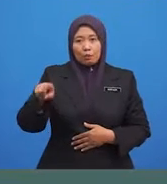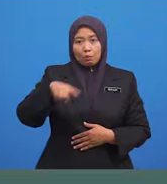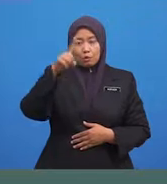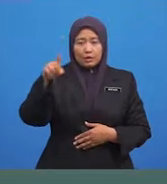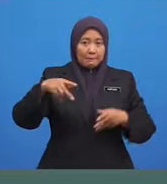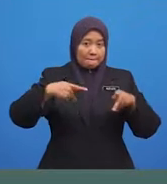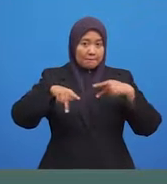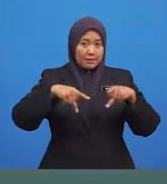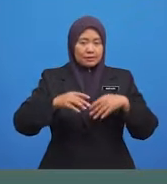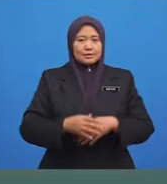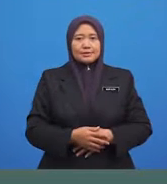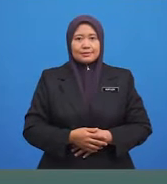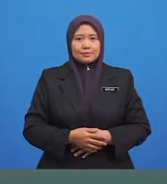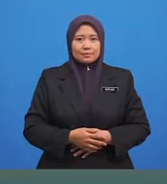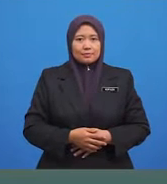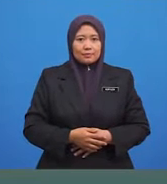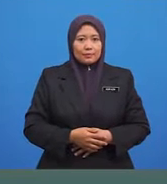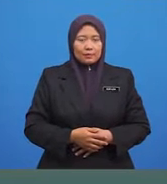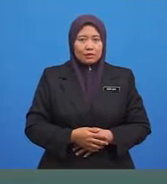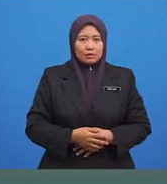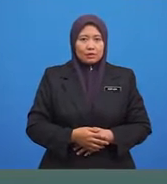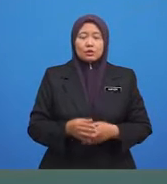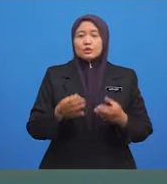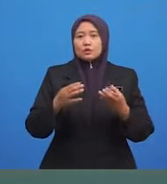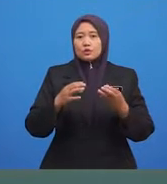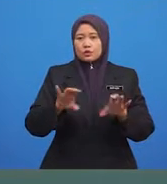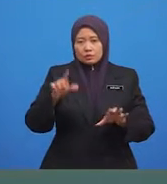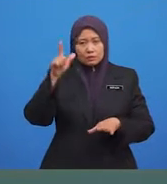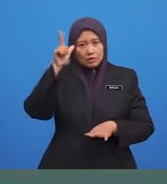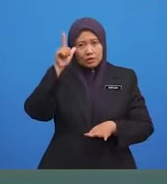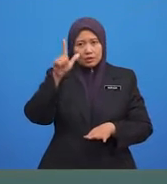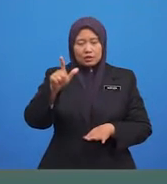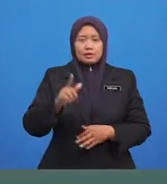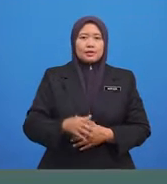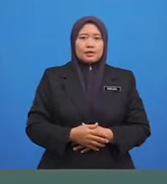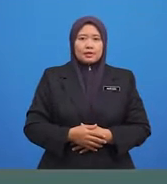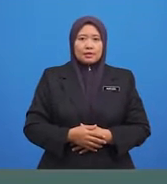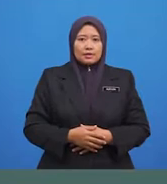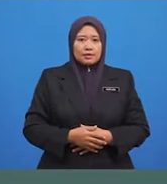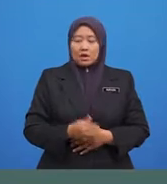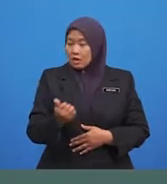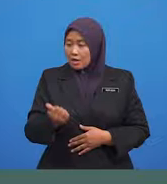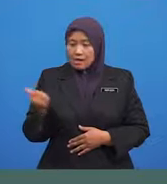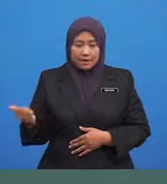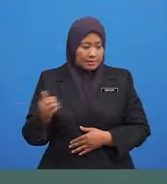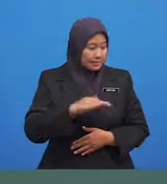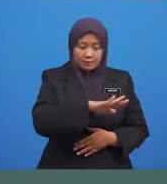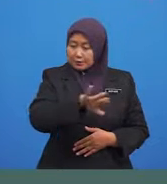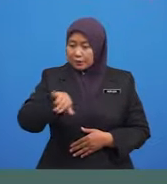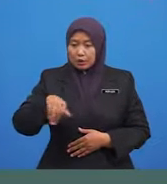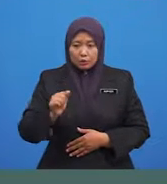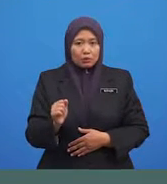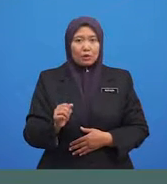Baiklah. Cuba lihat perkakasan dan alatan yang ada di sekitar murid-murid.